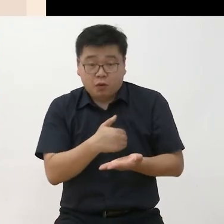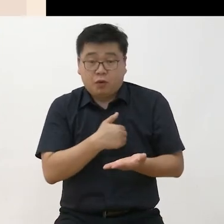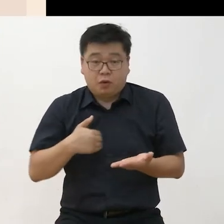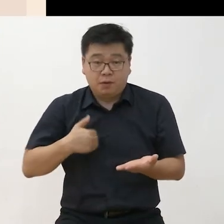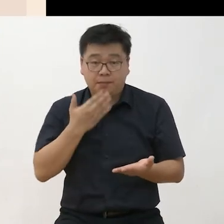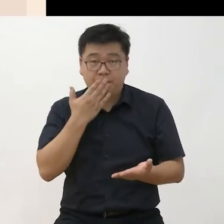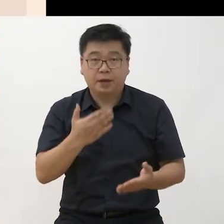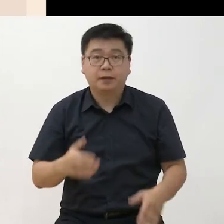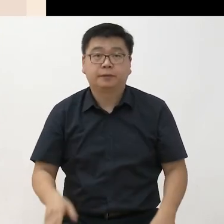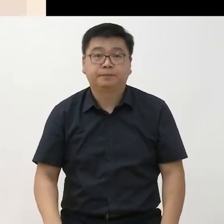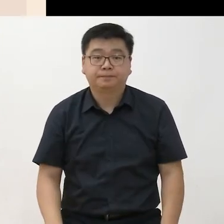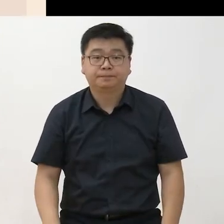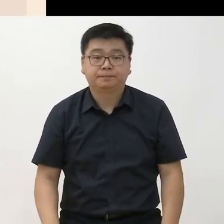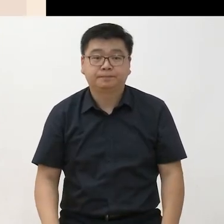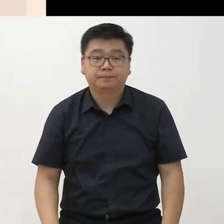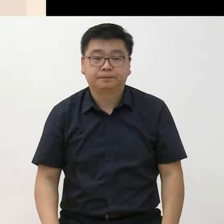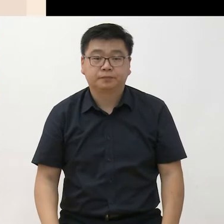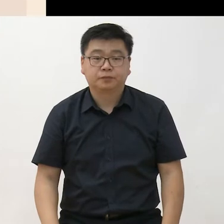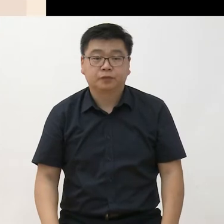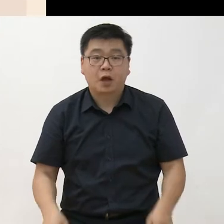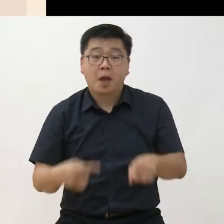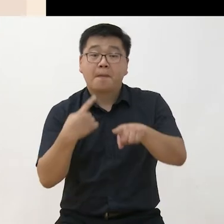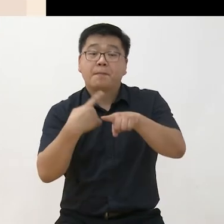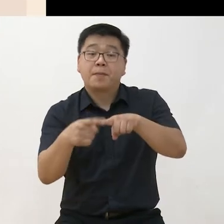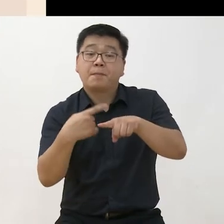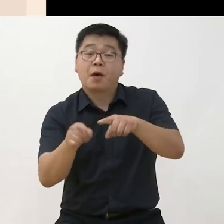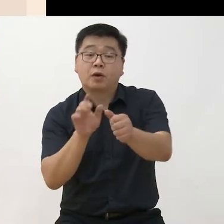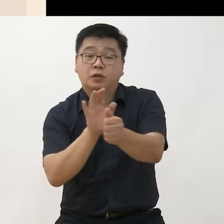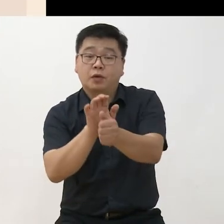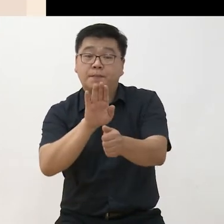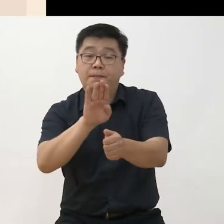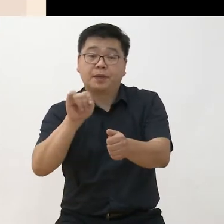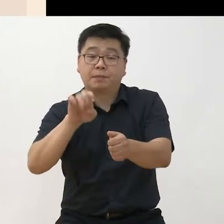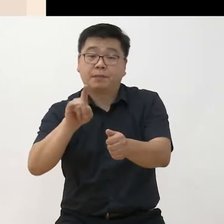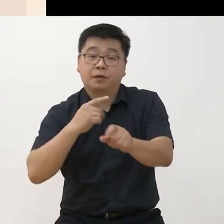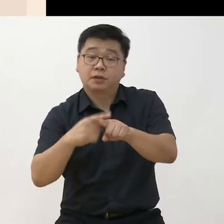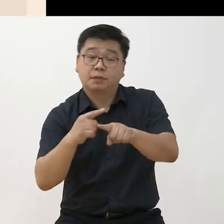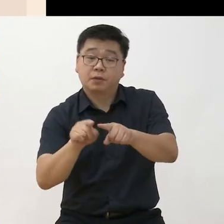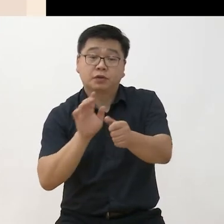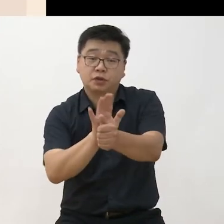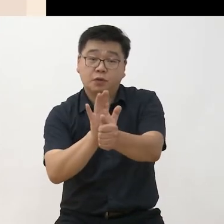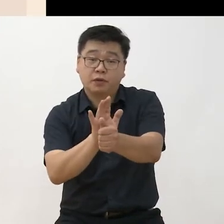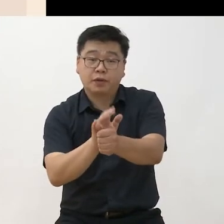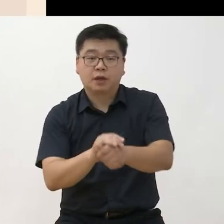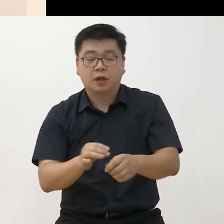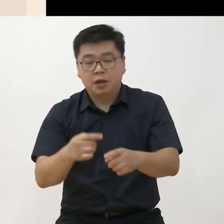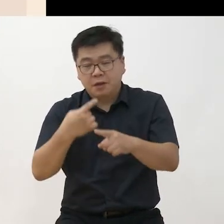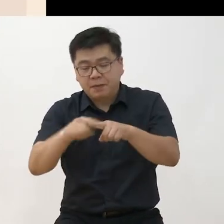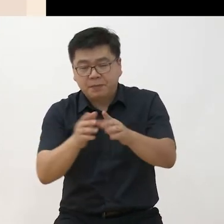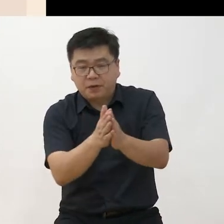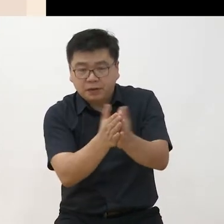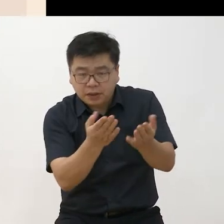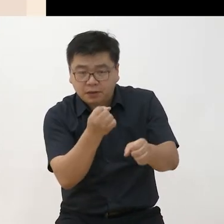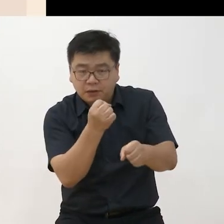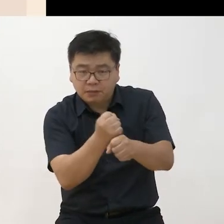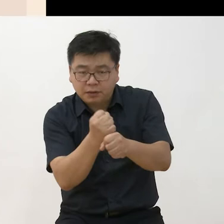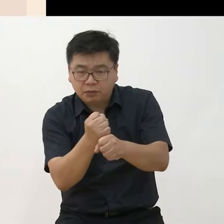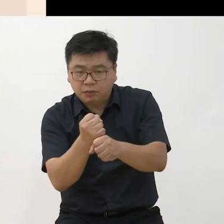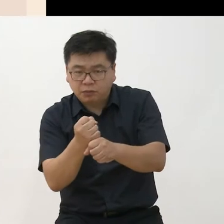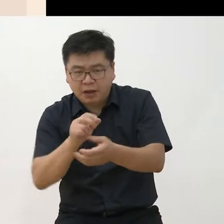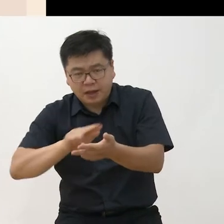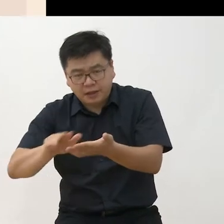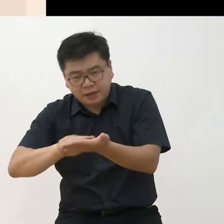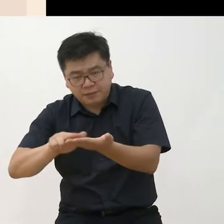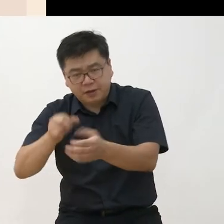간소화했습니다. 그리고 비평 지원입니다. 여러 가지 비평 활동, 출판물 그리고 간행물을